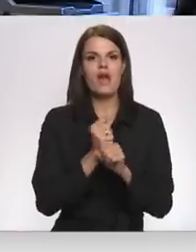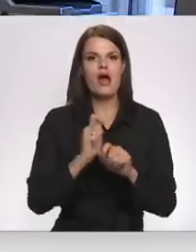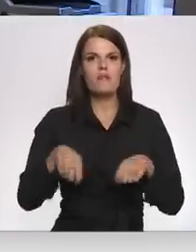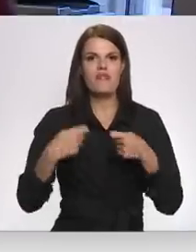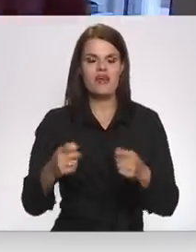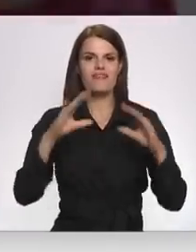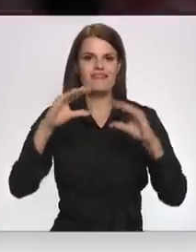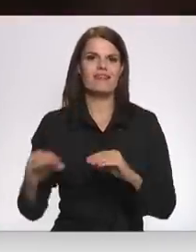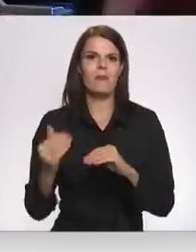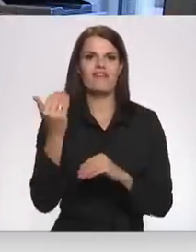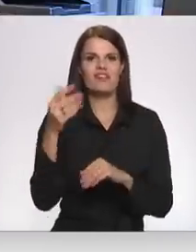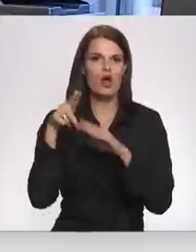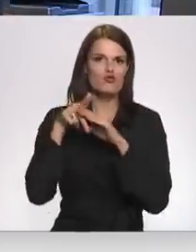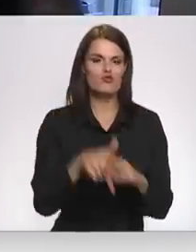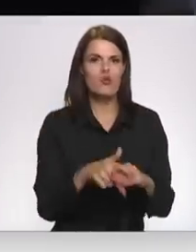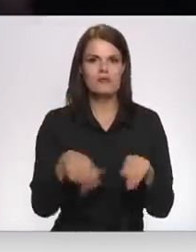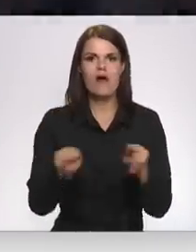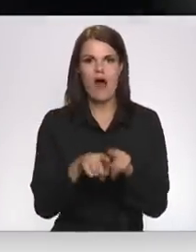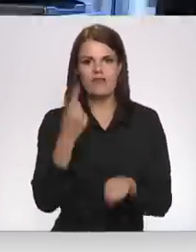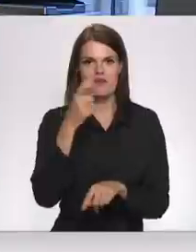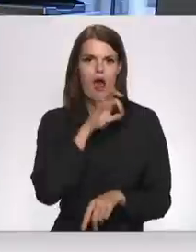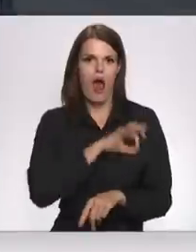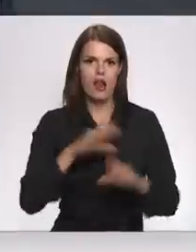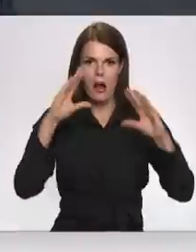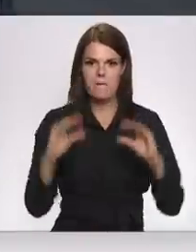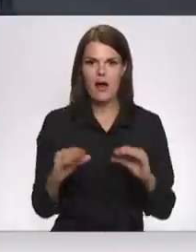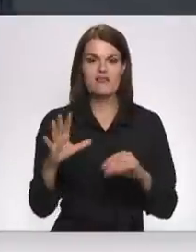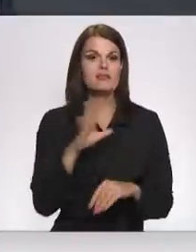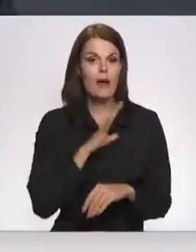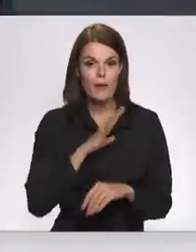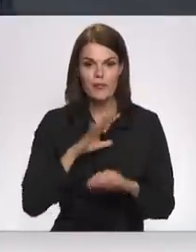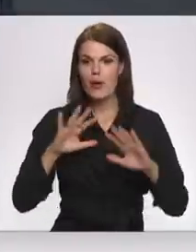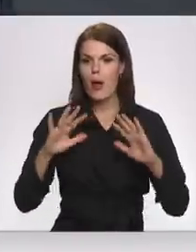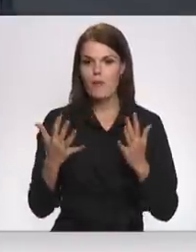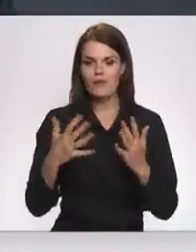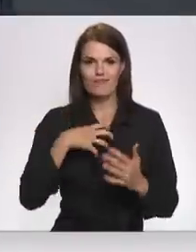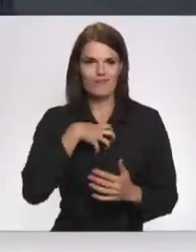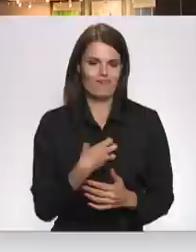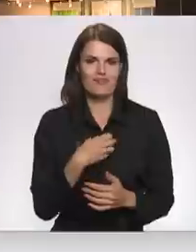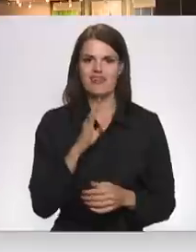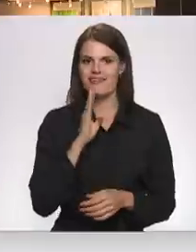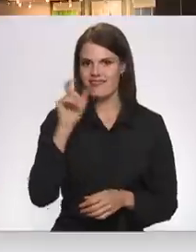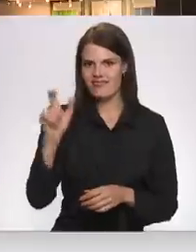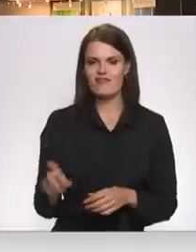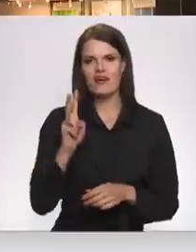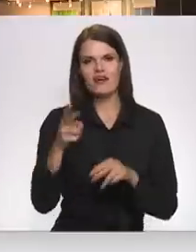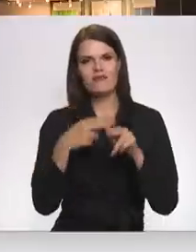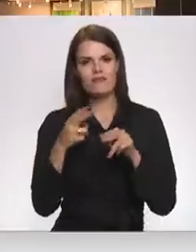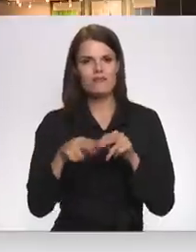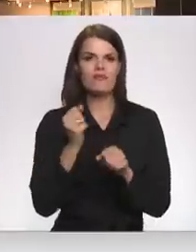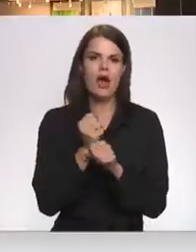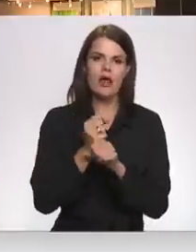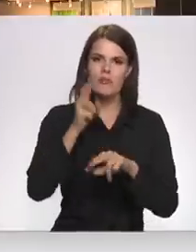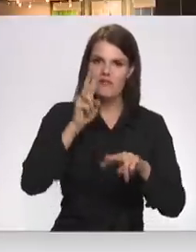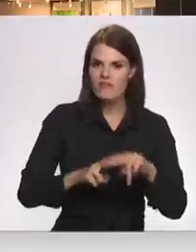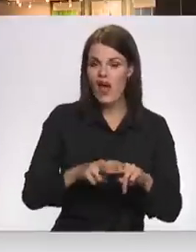samazināja viņas slodzi un līdz ar to arī atalgojumu. Taču vislielākais rūgtums Purviņai, ka mobings skar ne tikai viņu, bet